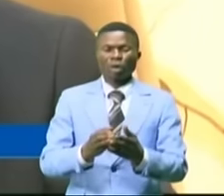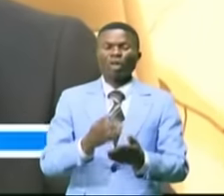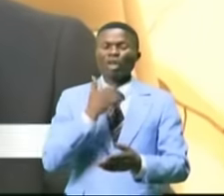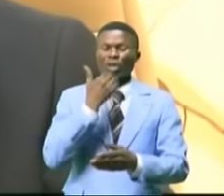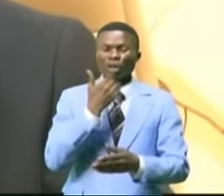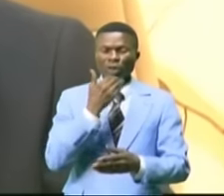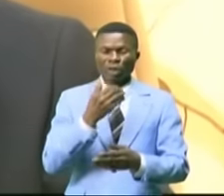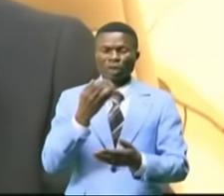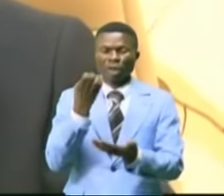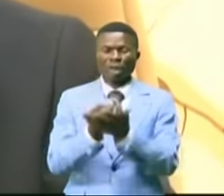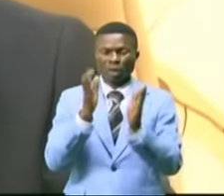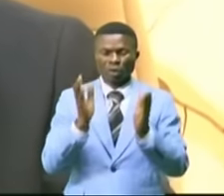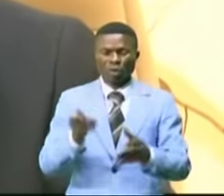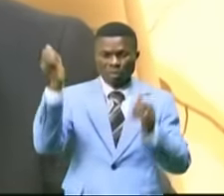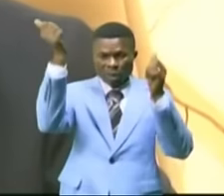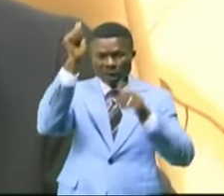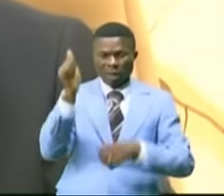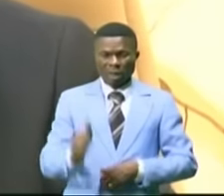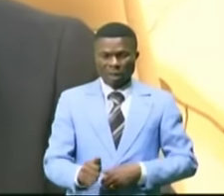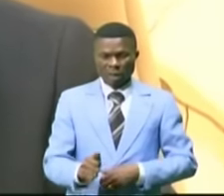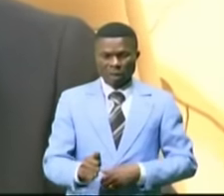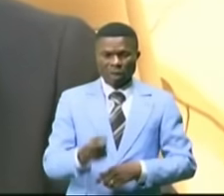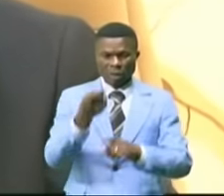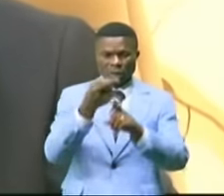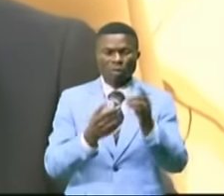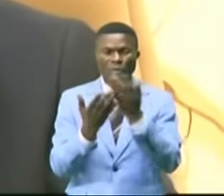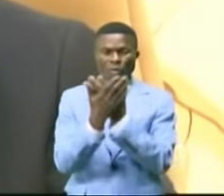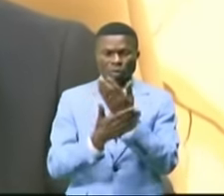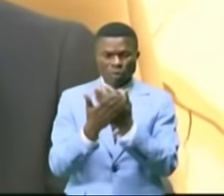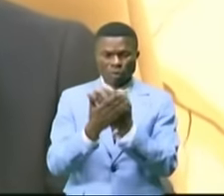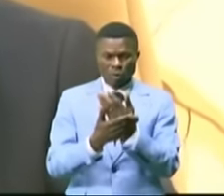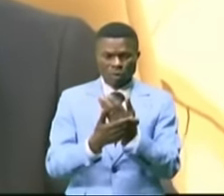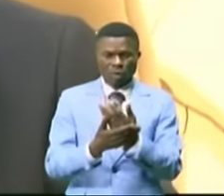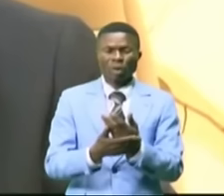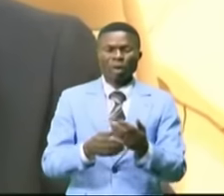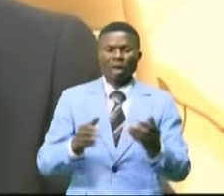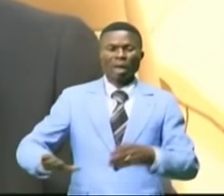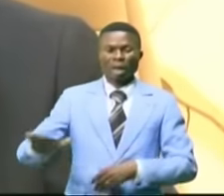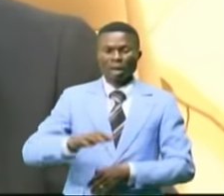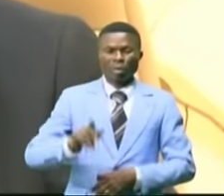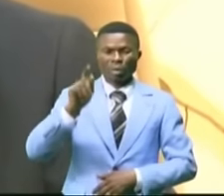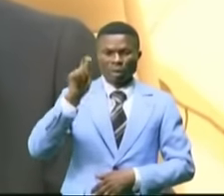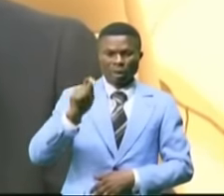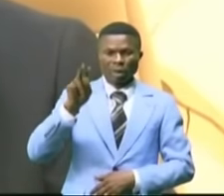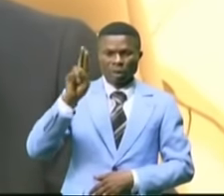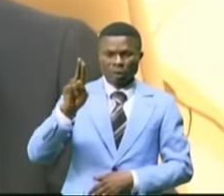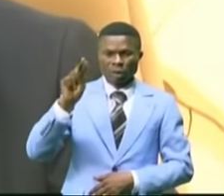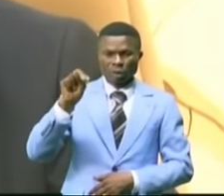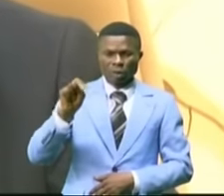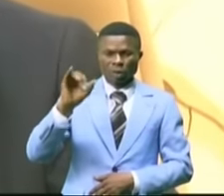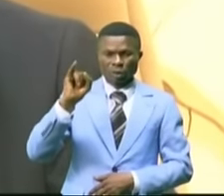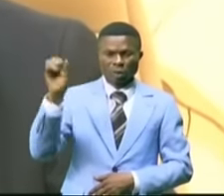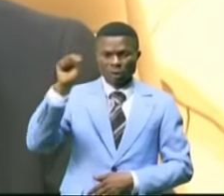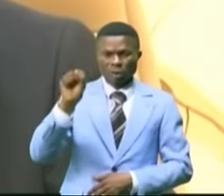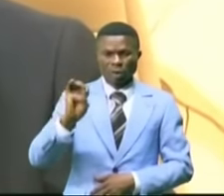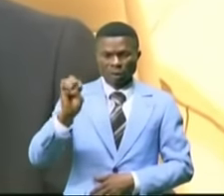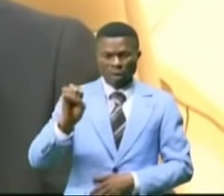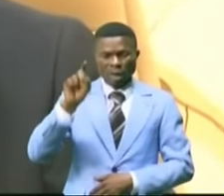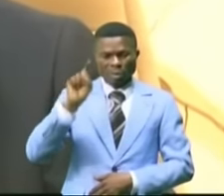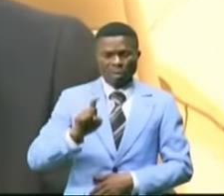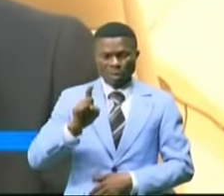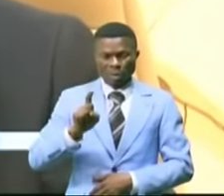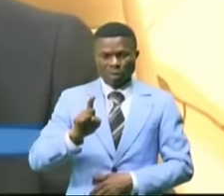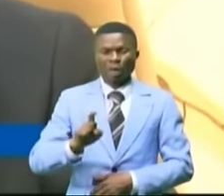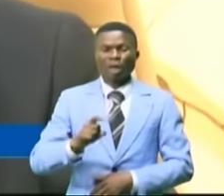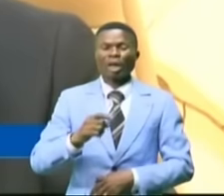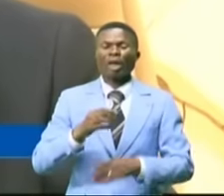économiques africains, qui va se tenir au mois de juillet en Tunisie. Il voulait aussi que les opérateurs économiques de la